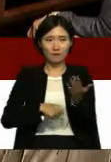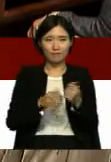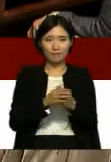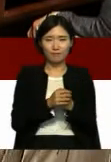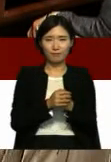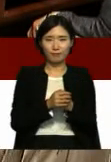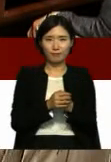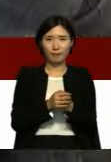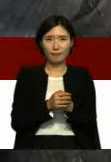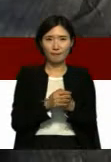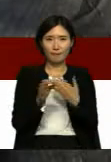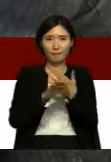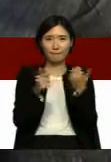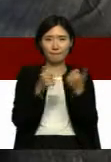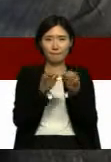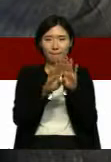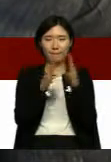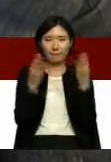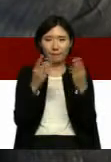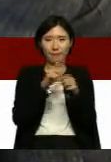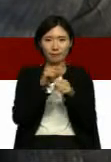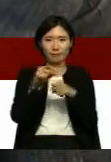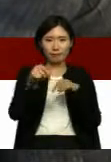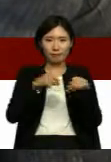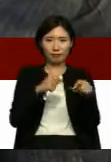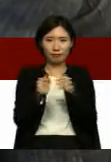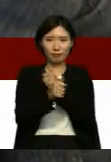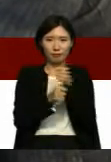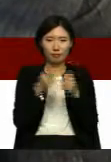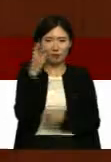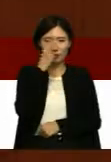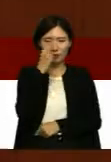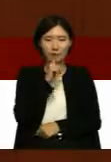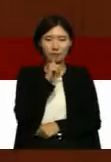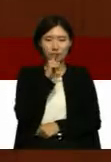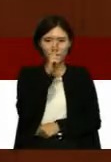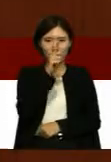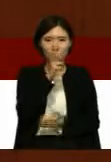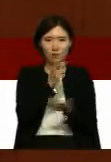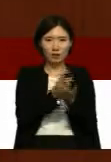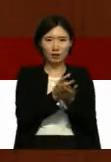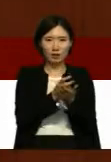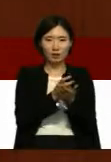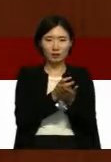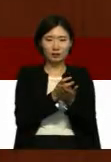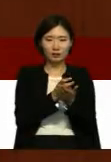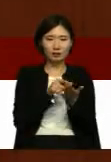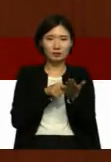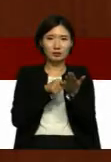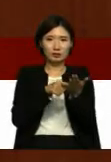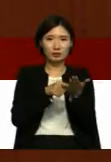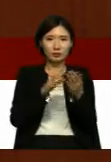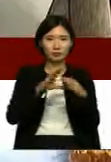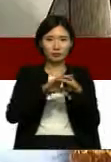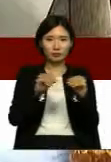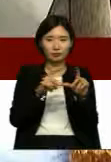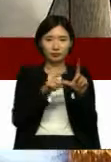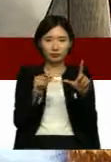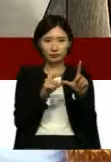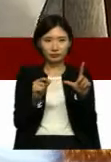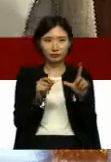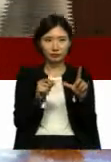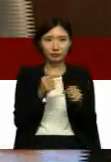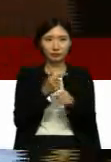남양주시의회는 원포인트 임시회를 열고 자치행정위원회가 심사에 보고한 조례안을 의결 처리했습니다. 일부